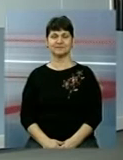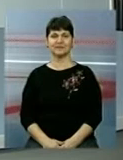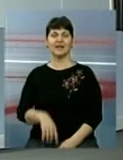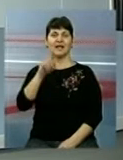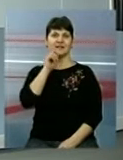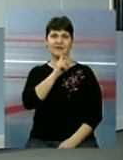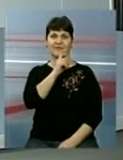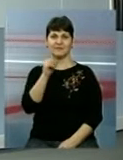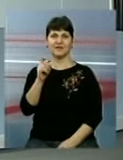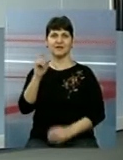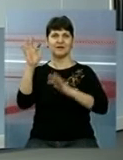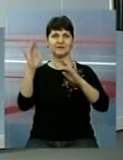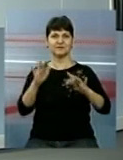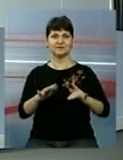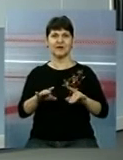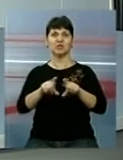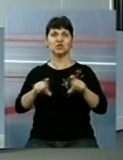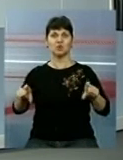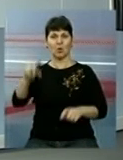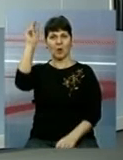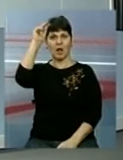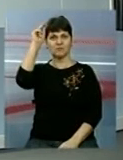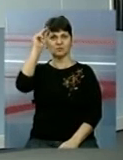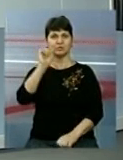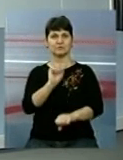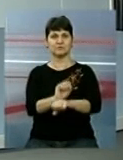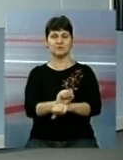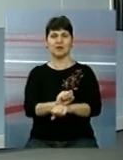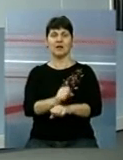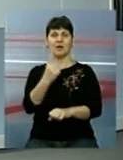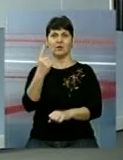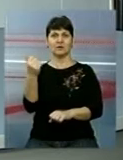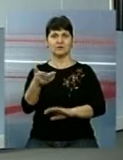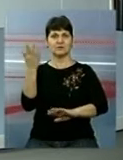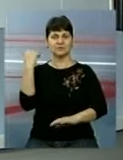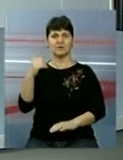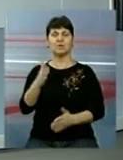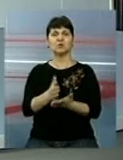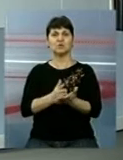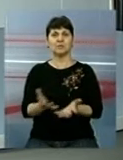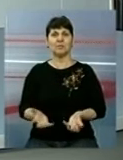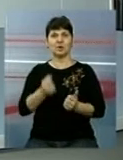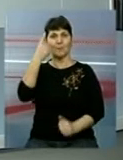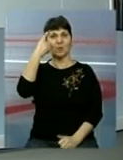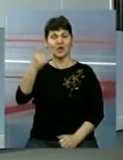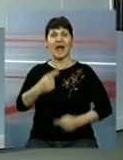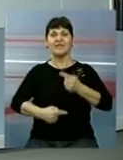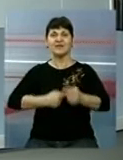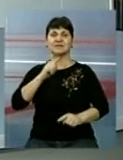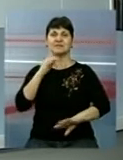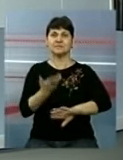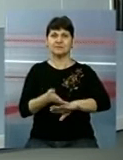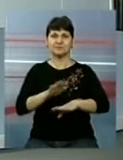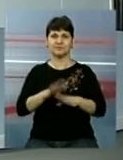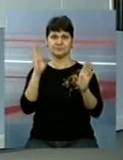На Вінниччині у снігу застряг шкільний автобус. Минулої доби до служби порятунку надійшло повідомлення, що внаслідок ускладнення